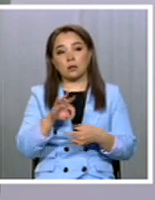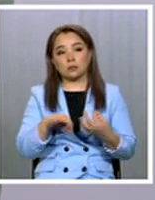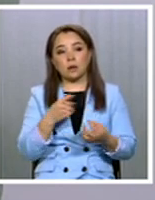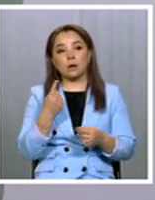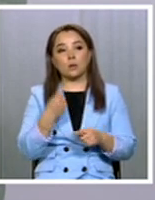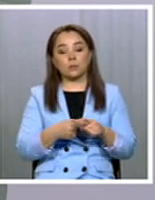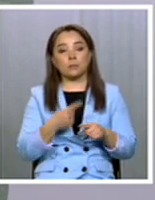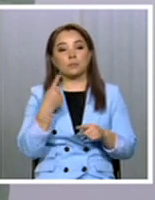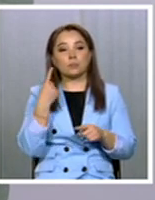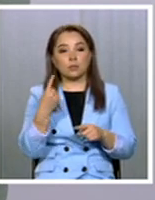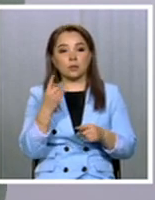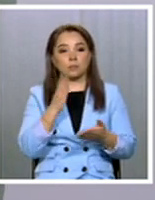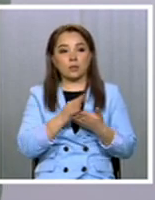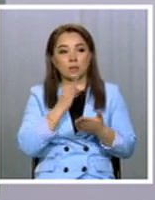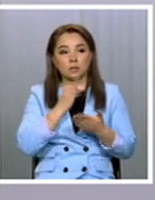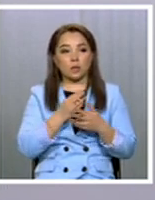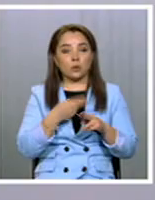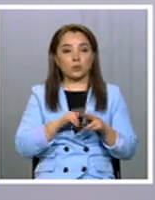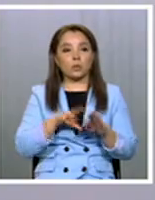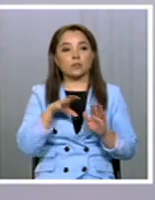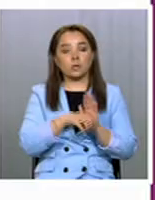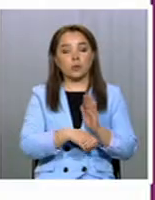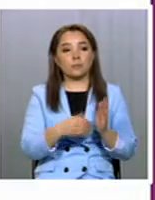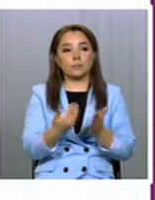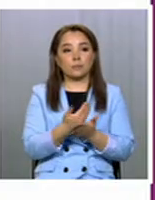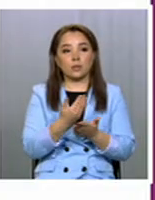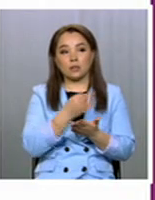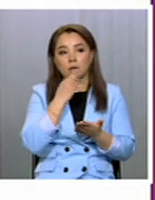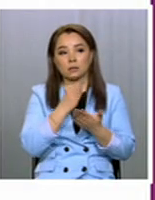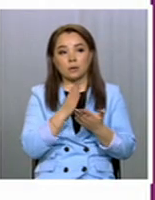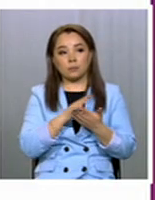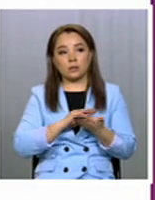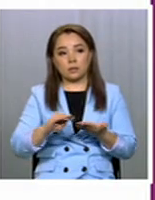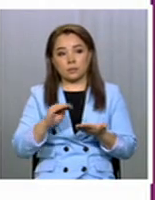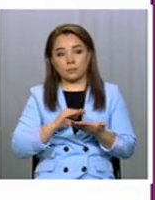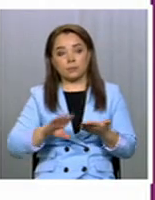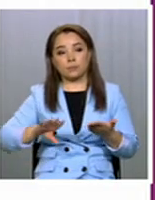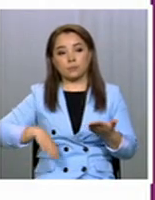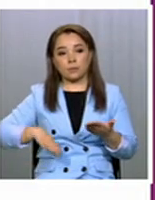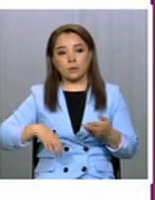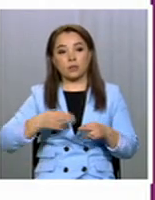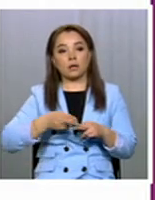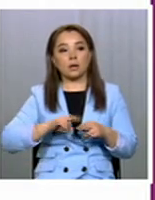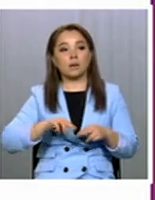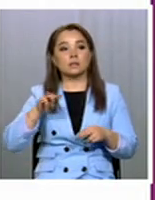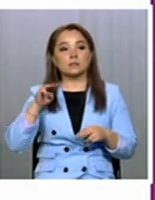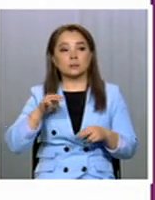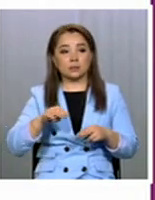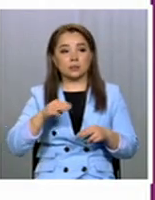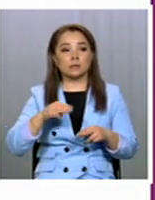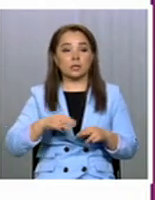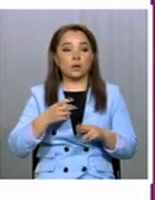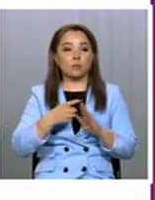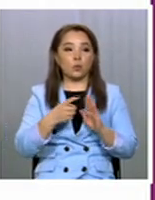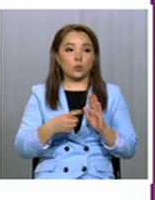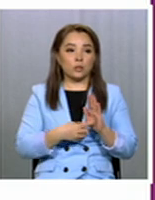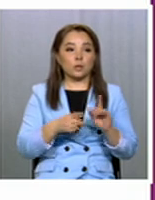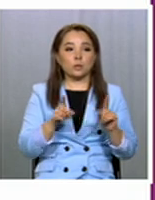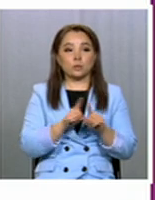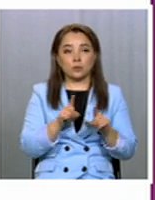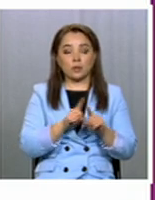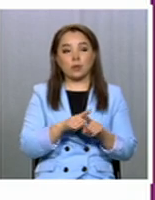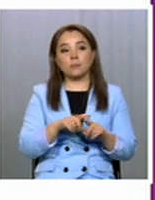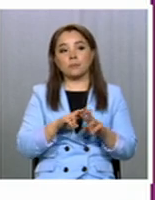1-ді қосамыз. Бұл соңғы мәні. Содан кейін барып t, яғни бөліктерді